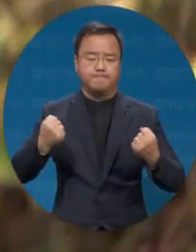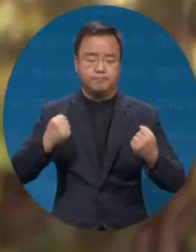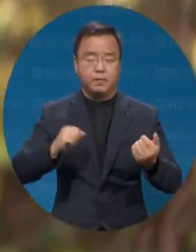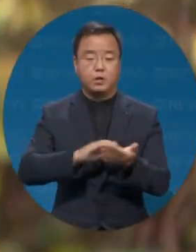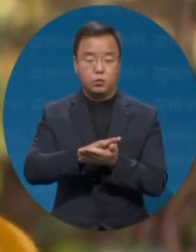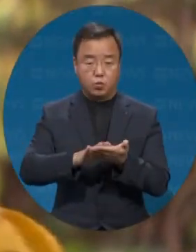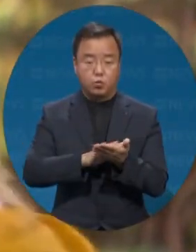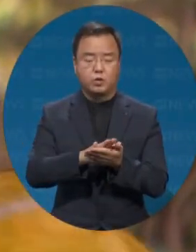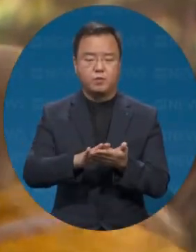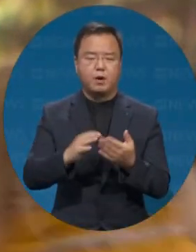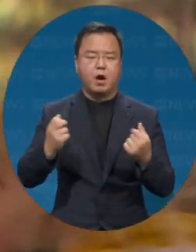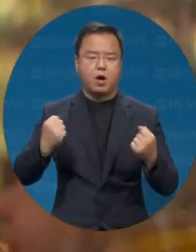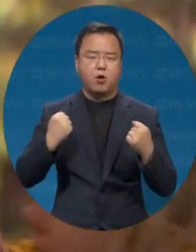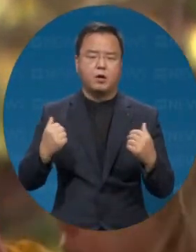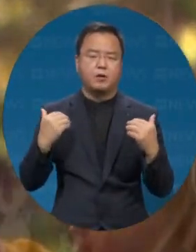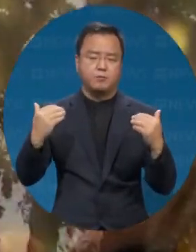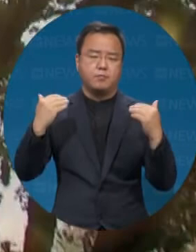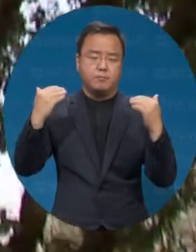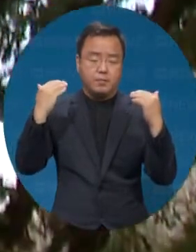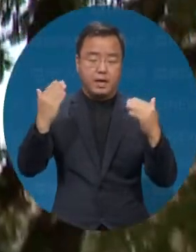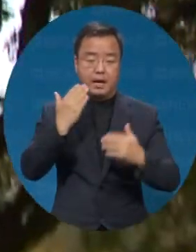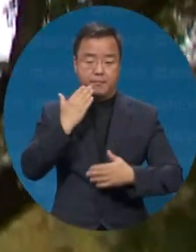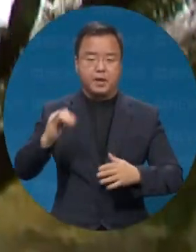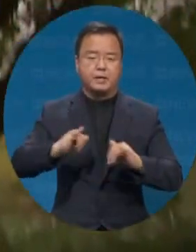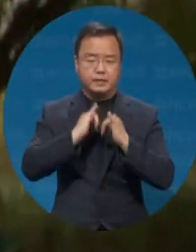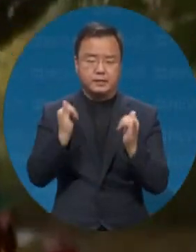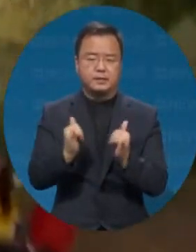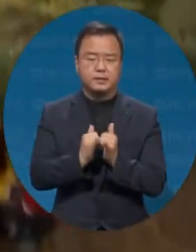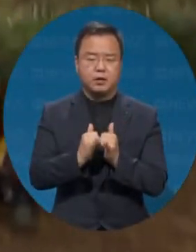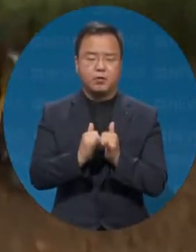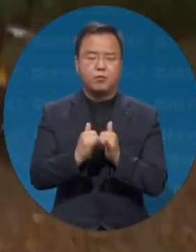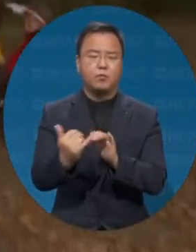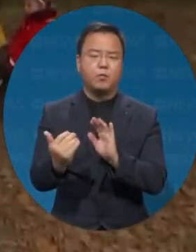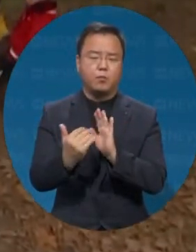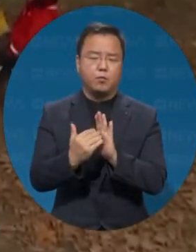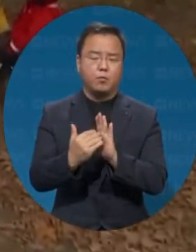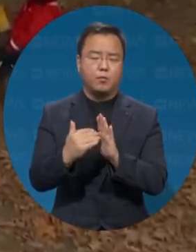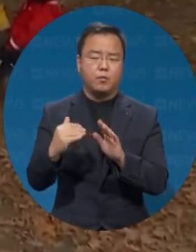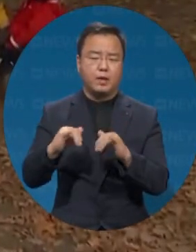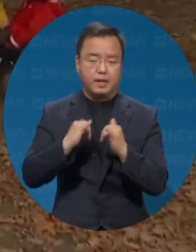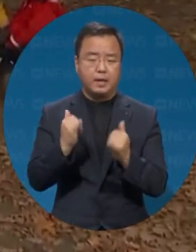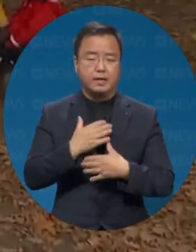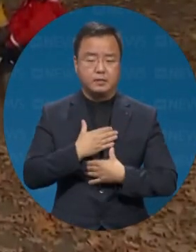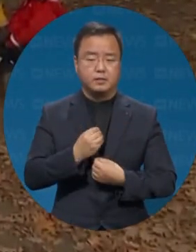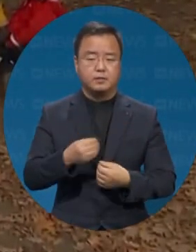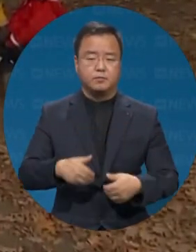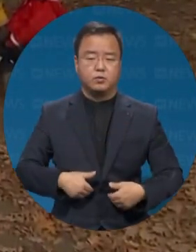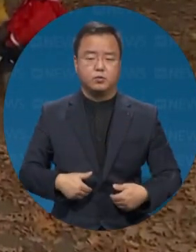건강한 어른으로 자라날 수 있는 사회 안전망 구축에 대한 목소리가 커지고 있습니다.